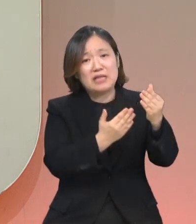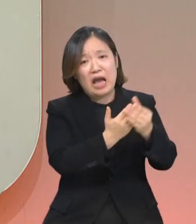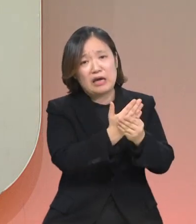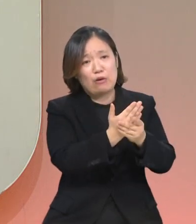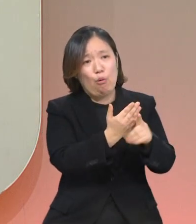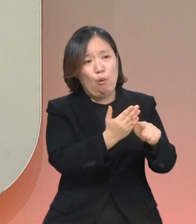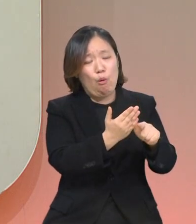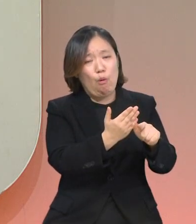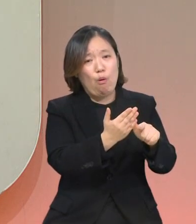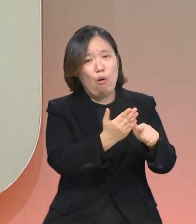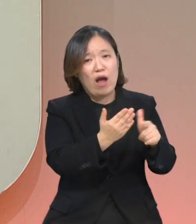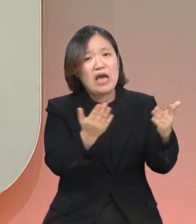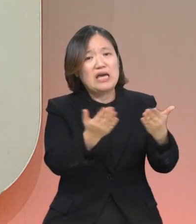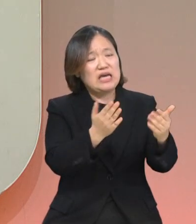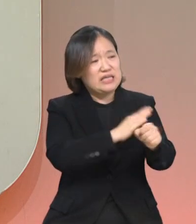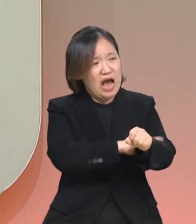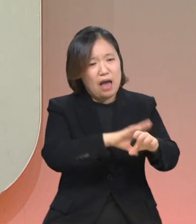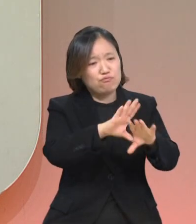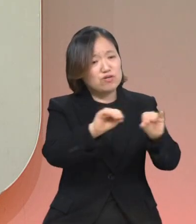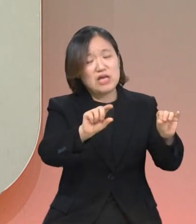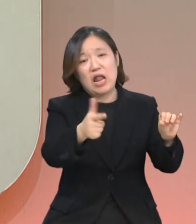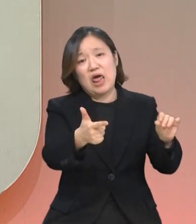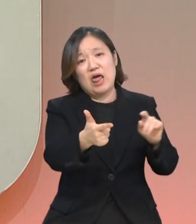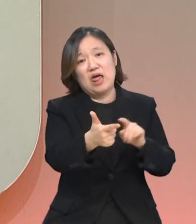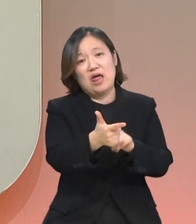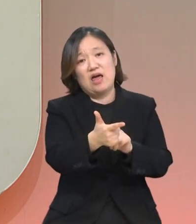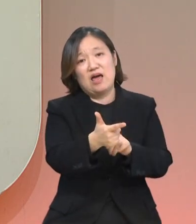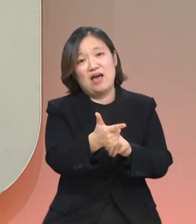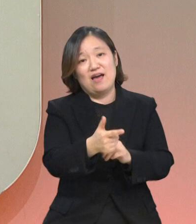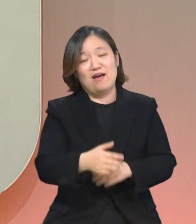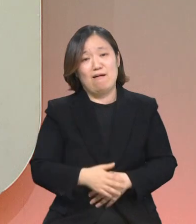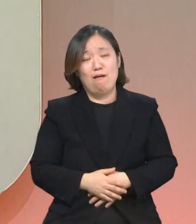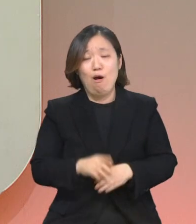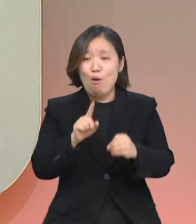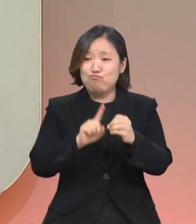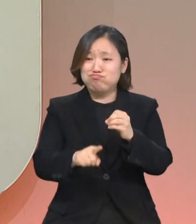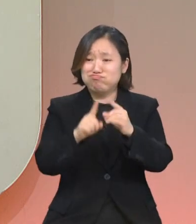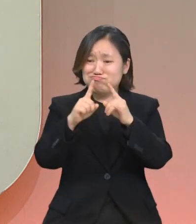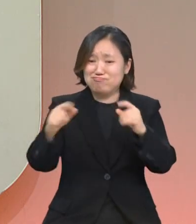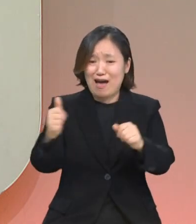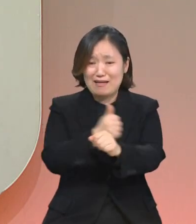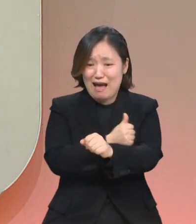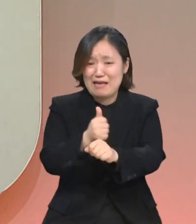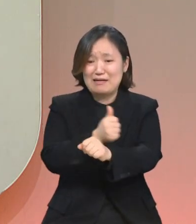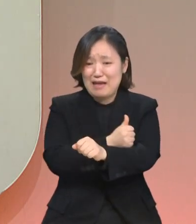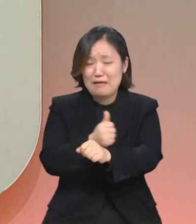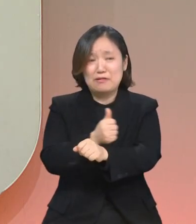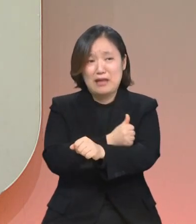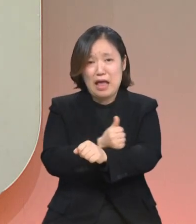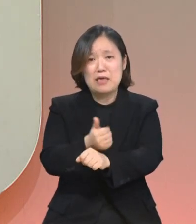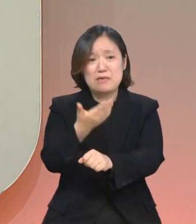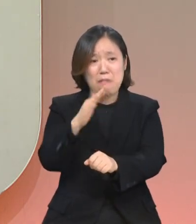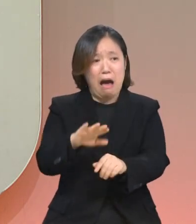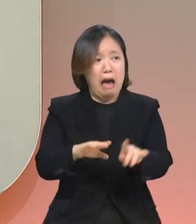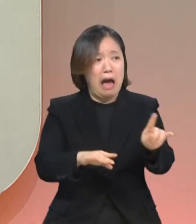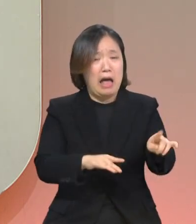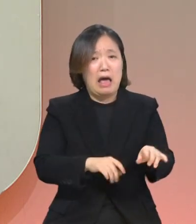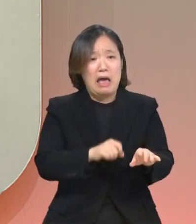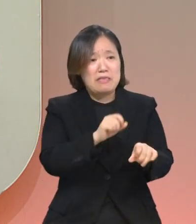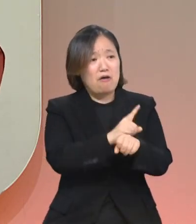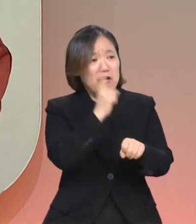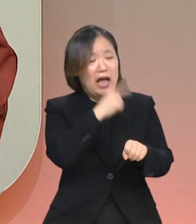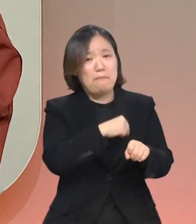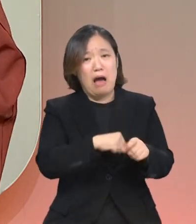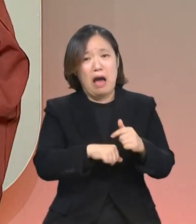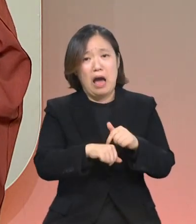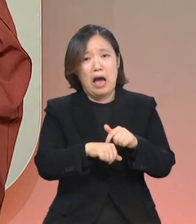그런 걸 이제 보게 된대요 몇 십 년 동안 그 집안을 이렇게 봤으니까 아실 거 아니에요 그 절에